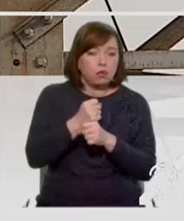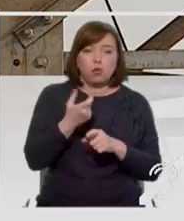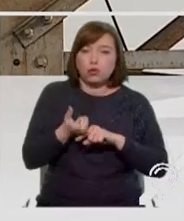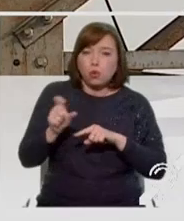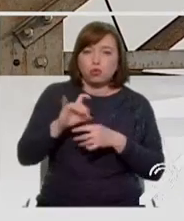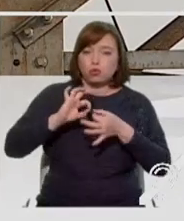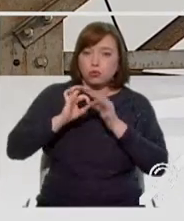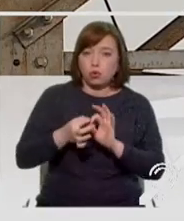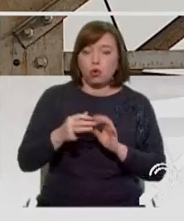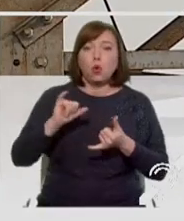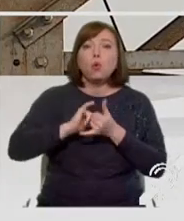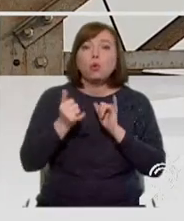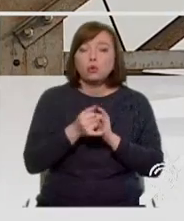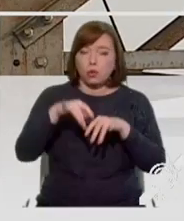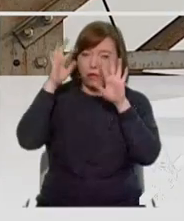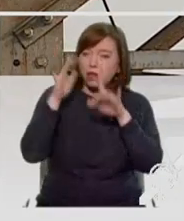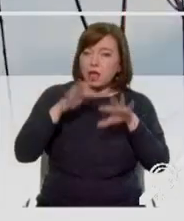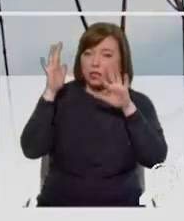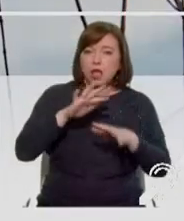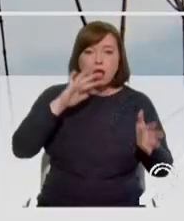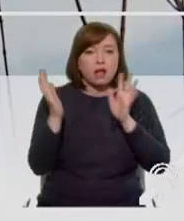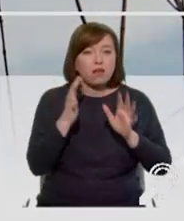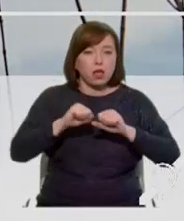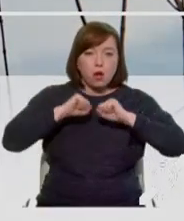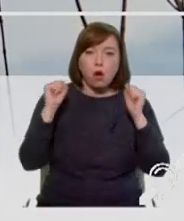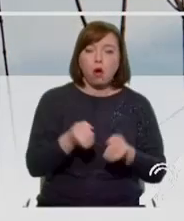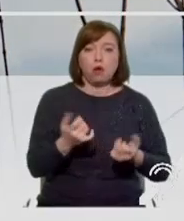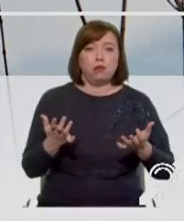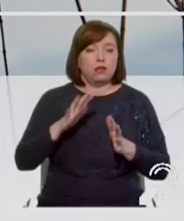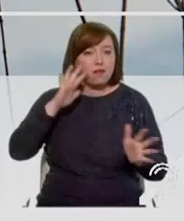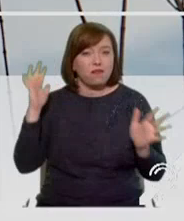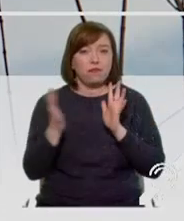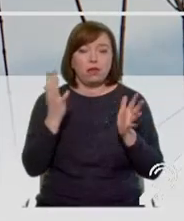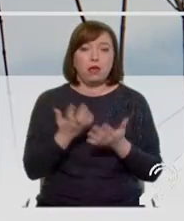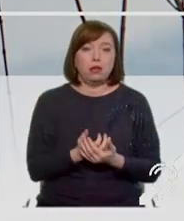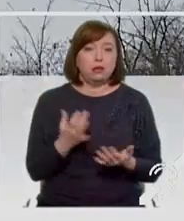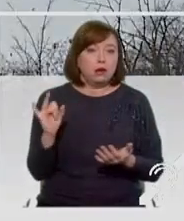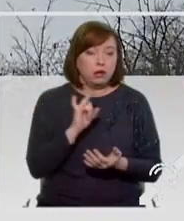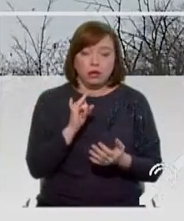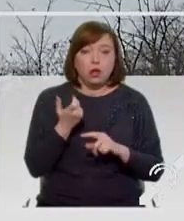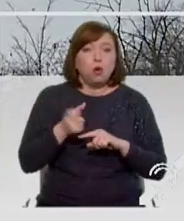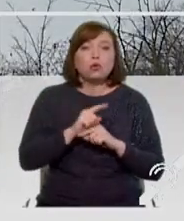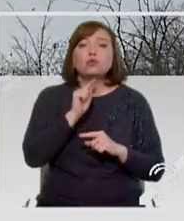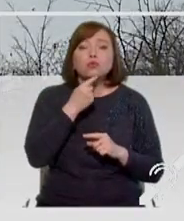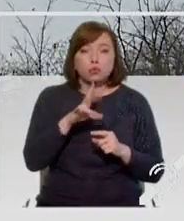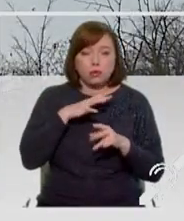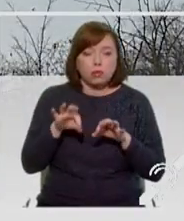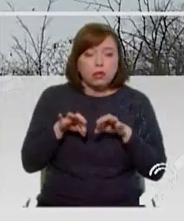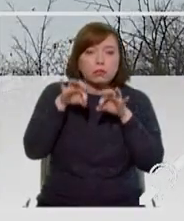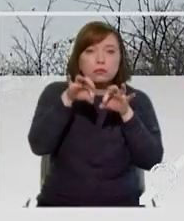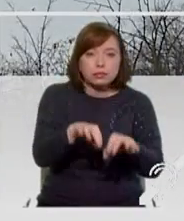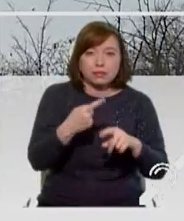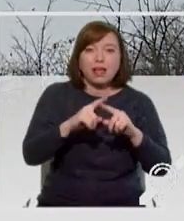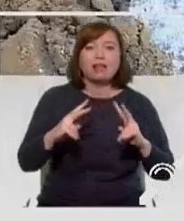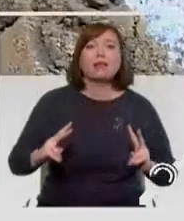în condiții de precipitații, frig, vânt puternic, cu acces dificil în câmp la